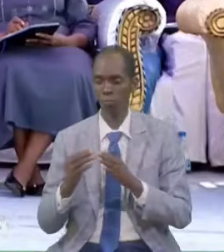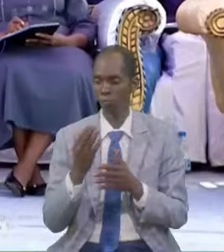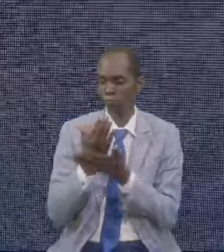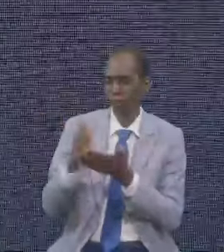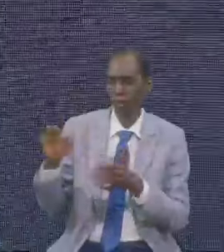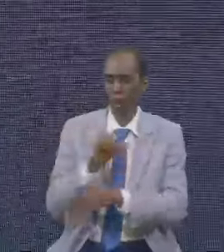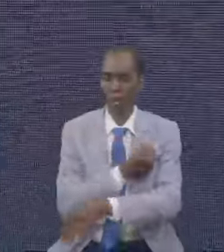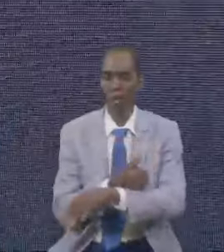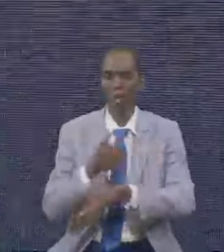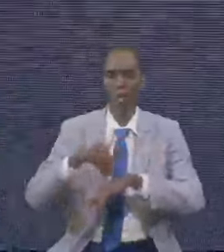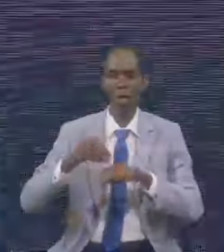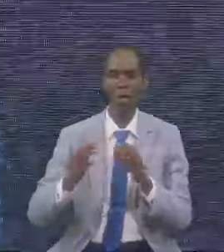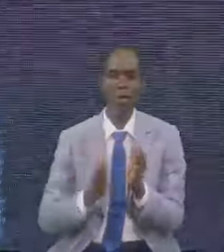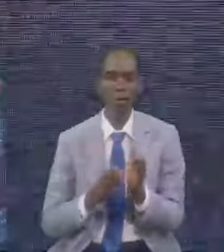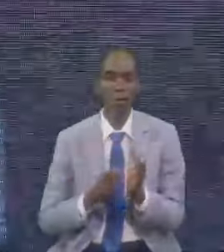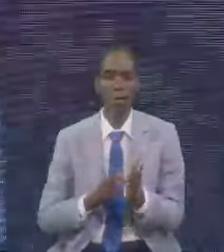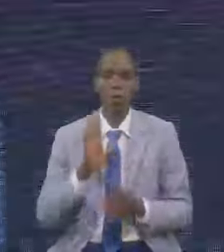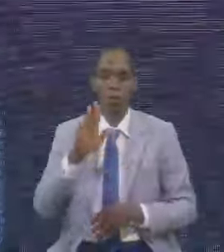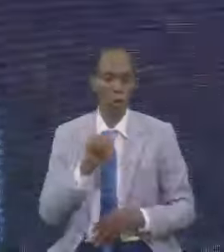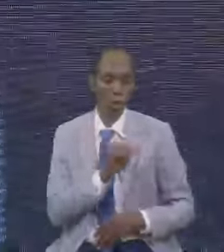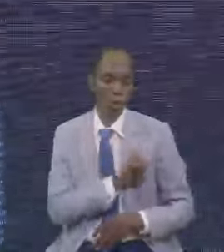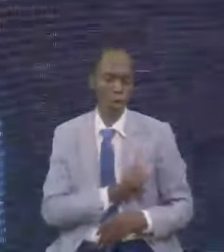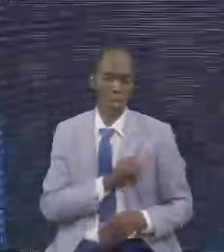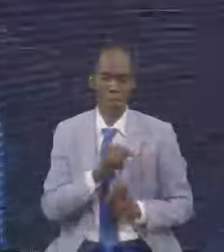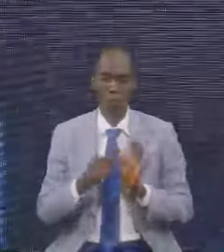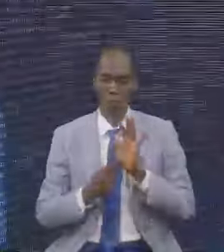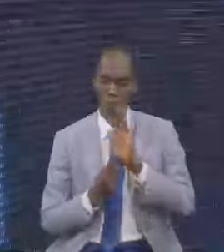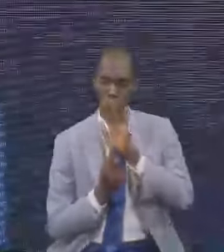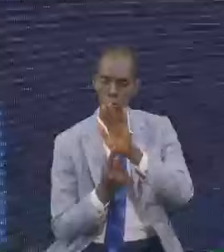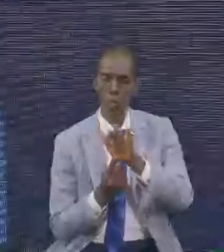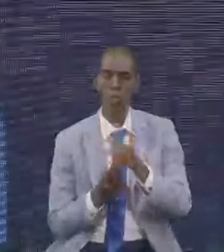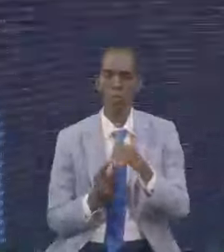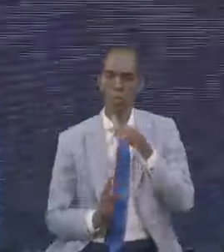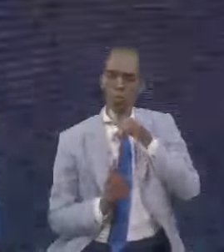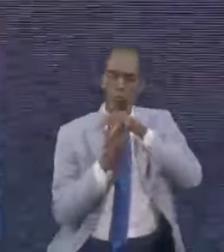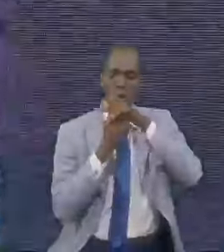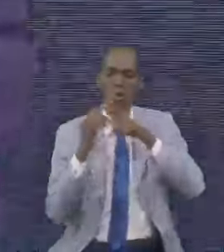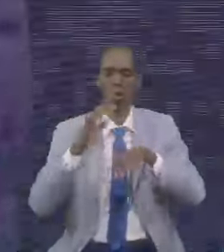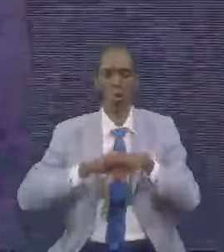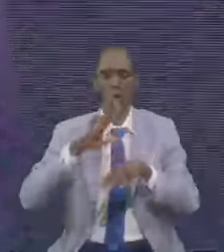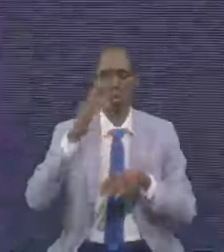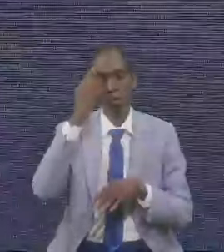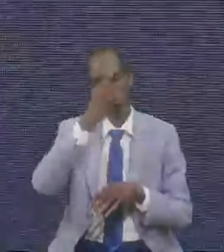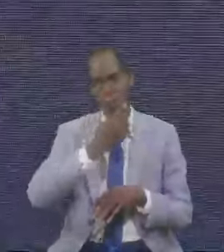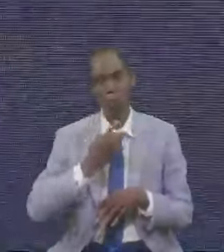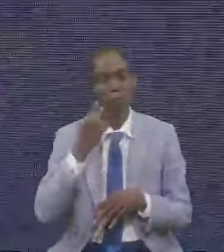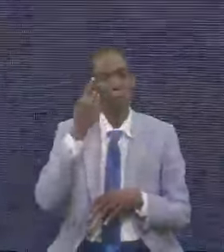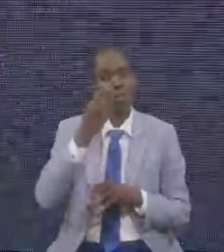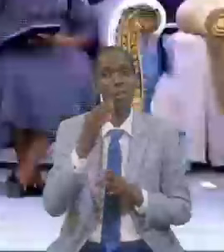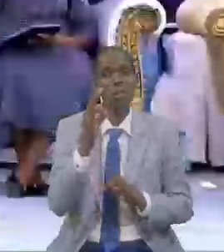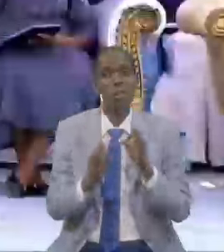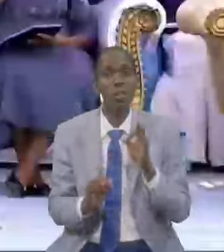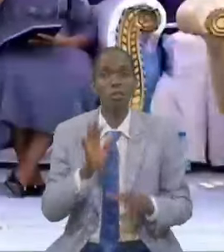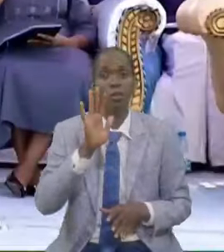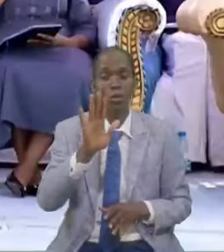ఉన్న వారు గాని attitude reflects on your face. మీ యొక్క వైఖరి ప్రవర్తన ముఖంలో కనబడుతుంది. Attitude is mean,